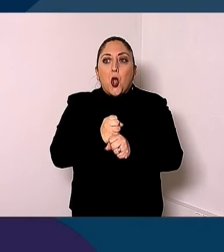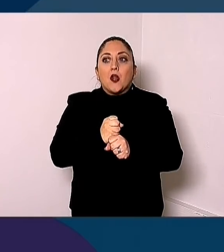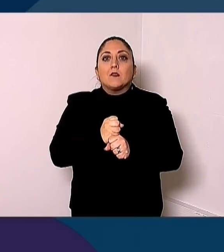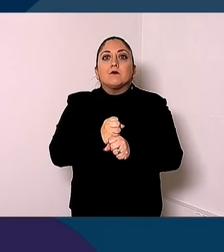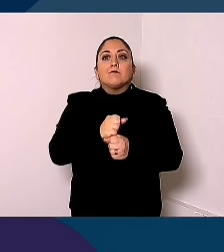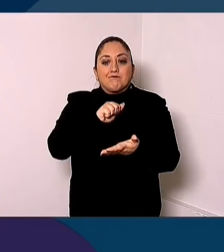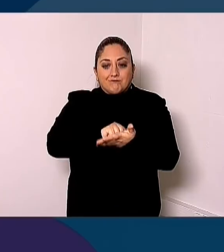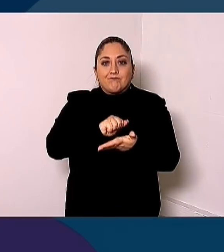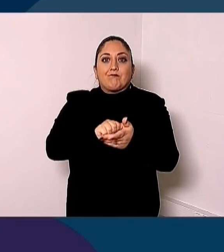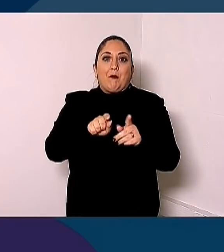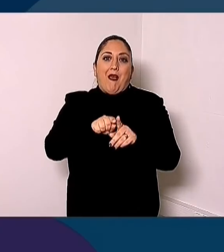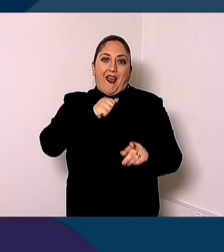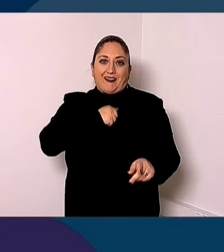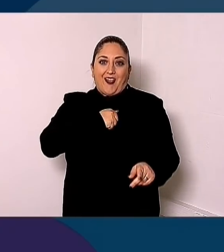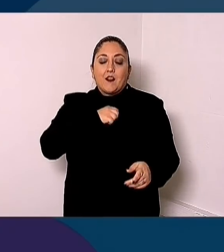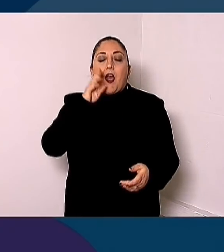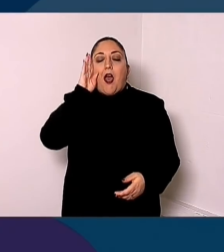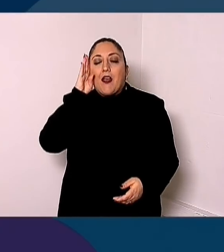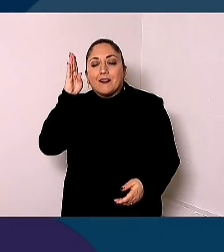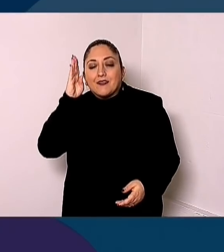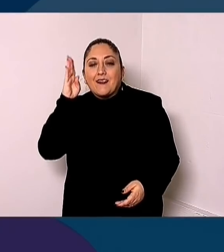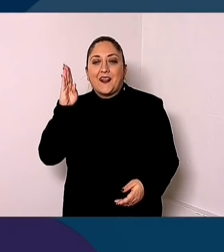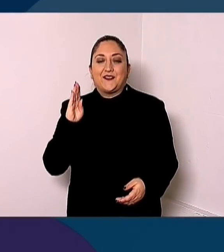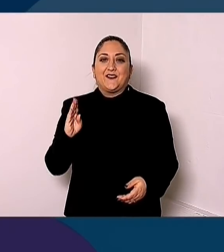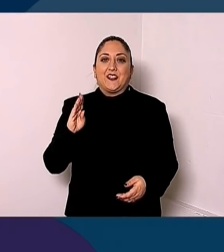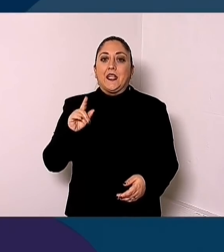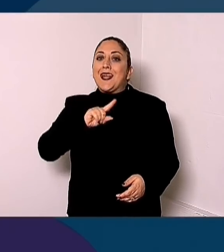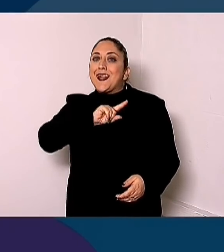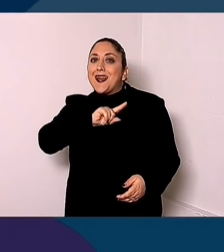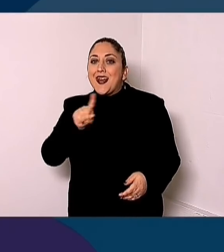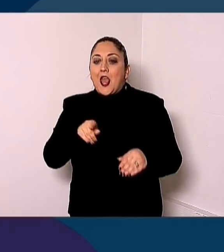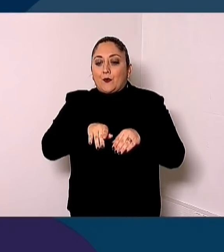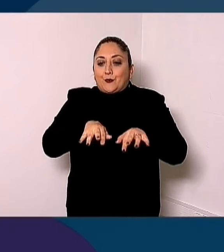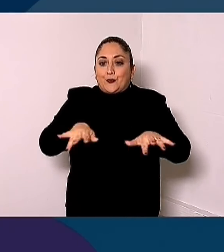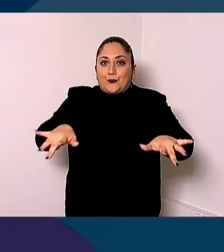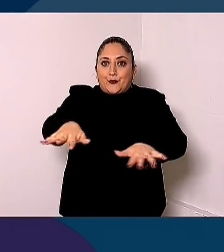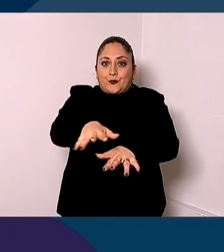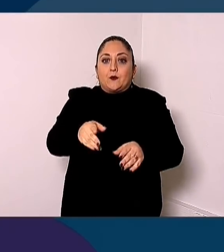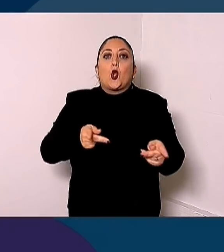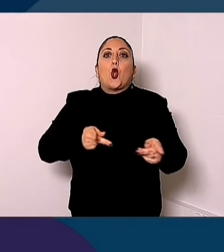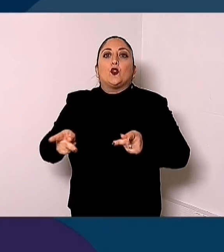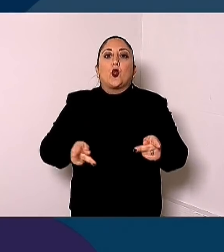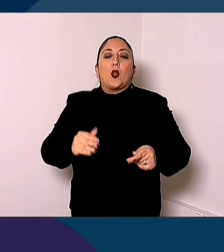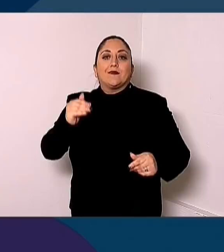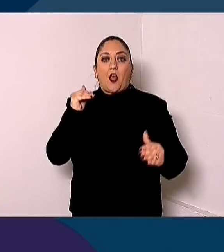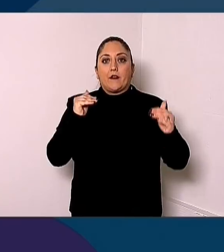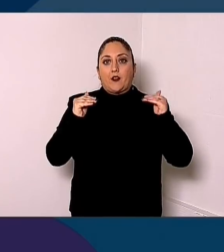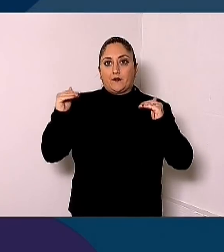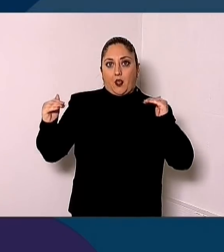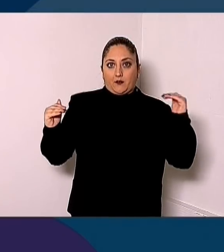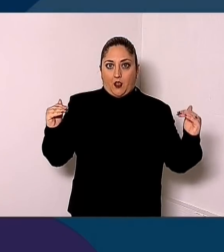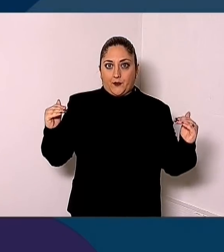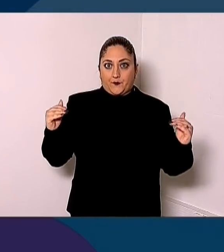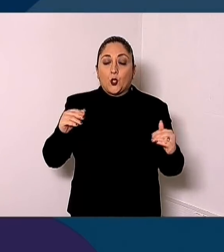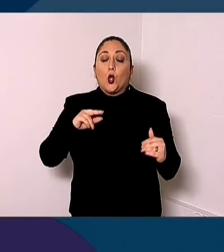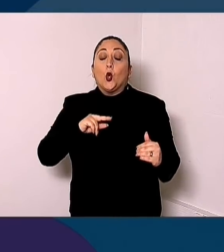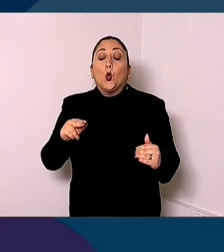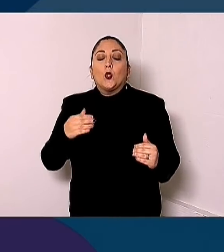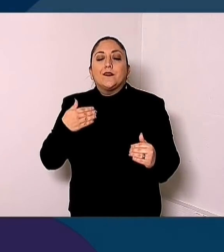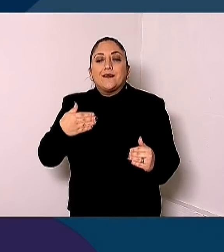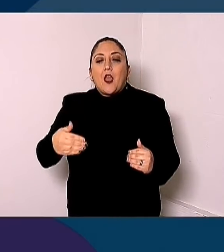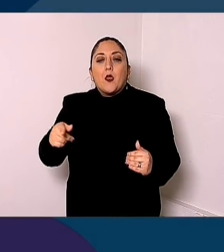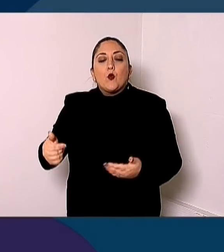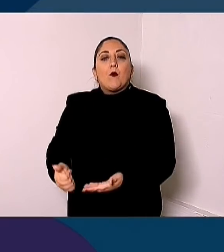magħna kemm fil-prevenzjoni ta' dan il-firxa ta' dan il-mart manka meta jkollna każijiet ikun hemm kooperazzjoni sħiħa